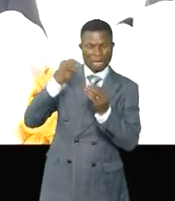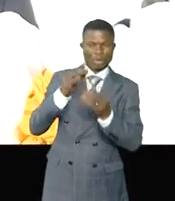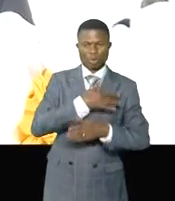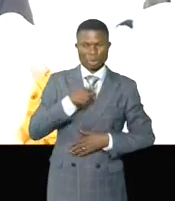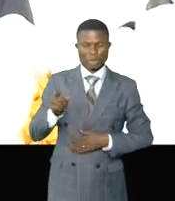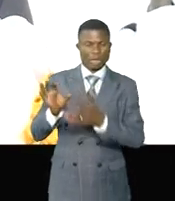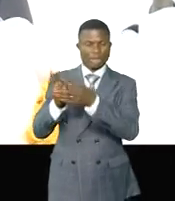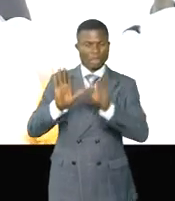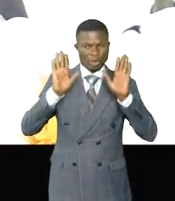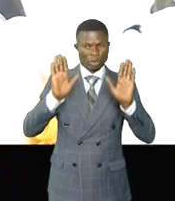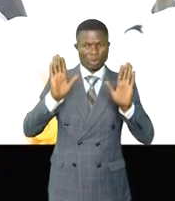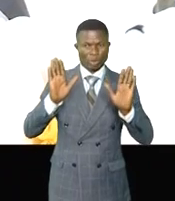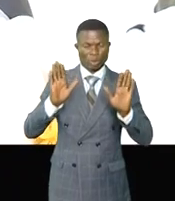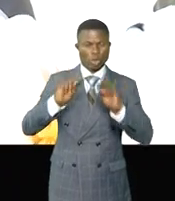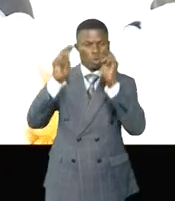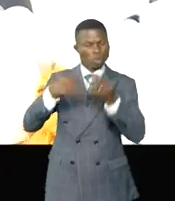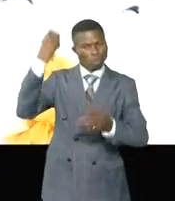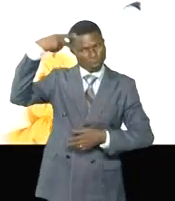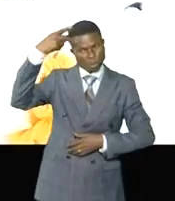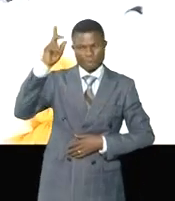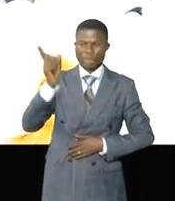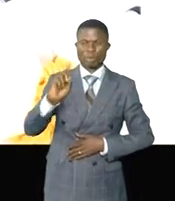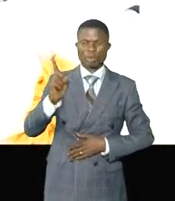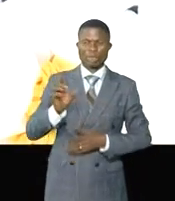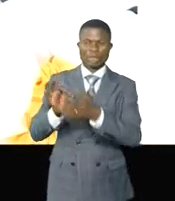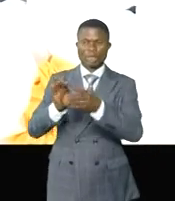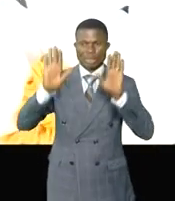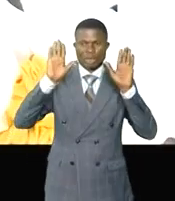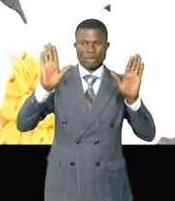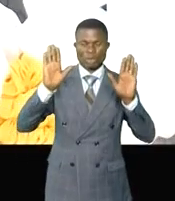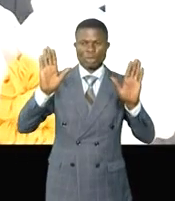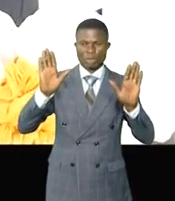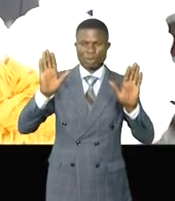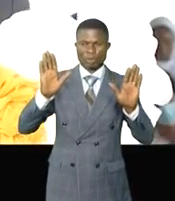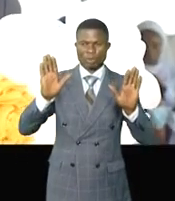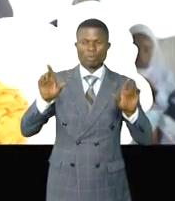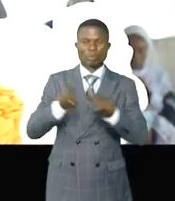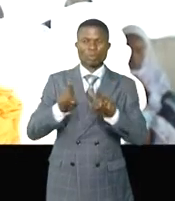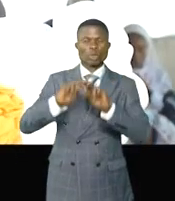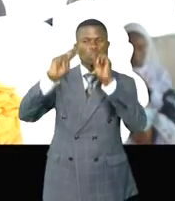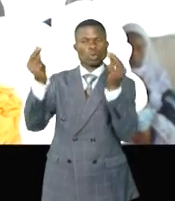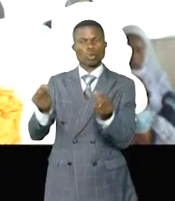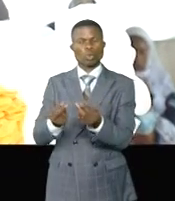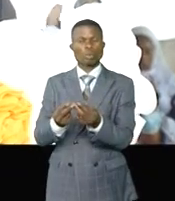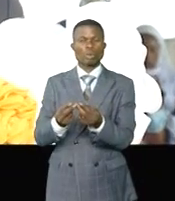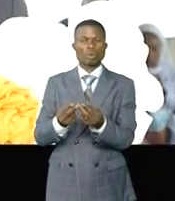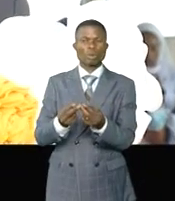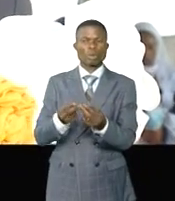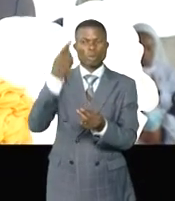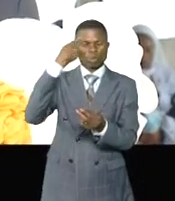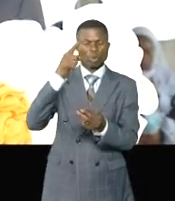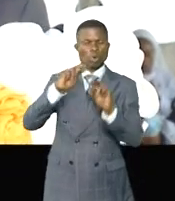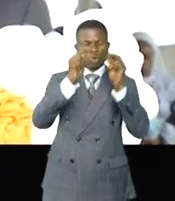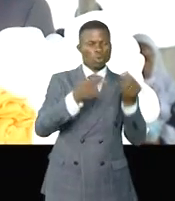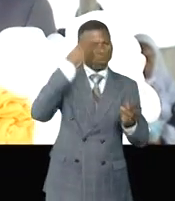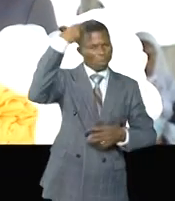L'union sacrée n'est pas un parti politique. L'union sacrée n'est pas un mouvement ou un regroupement